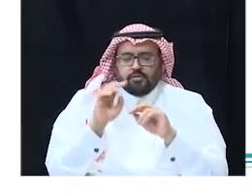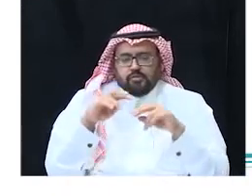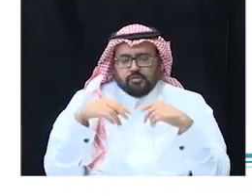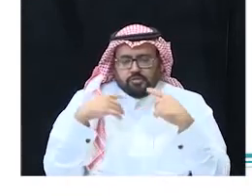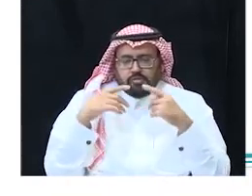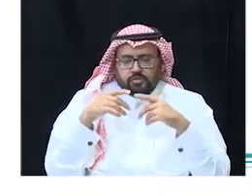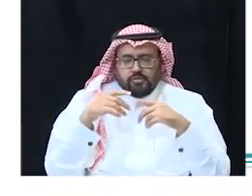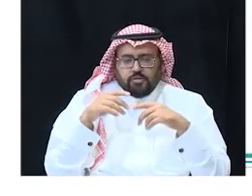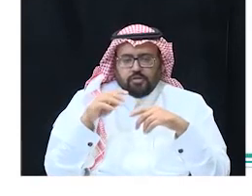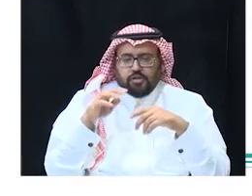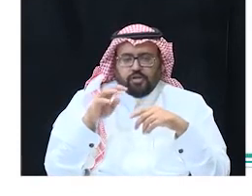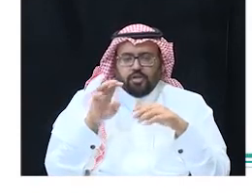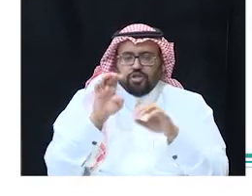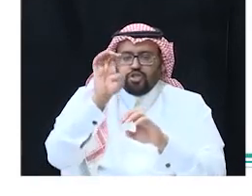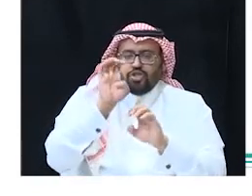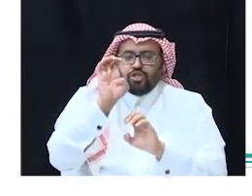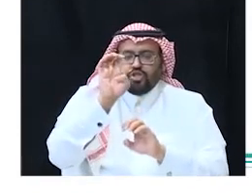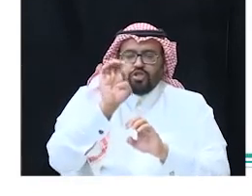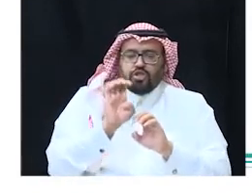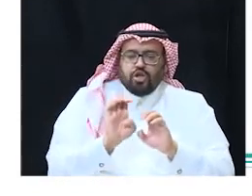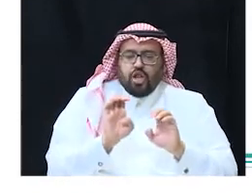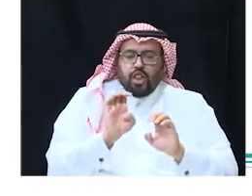طيب نشوف اللي بعدها.